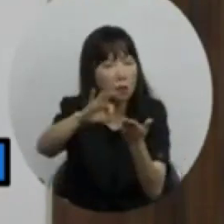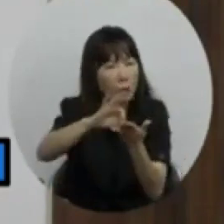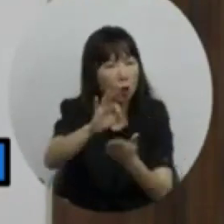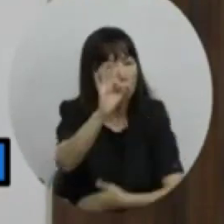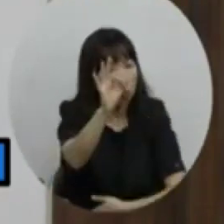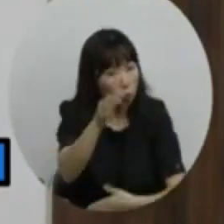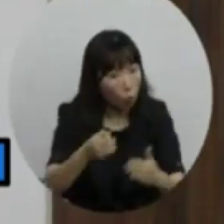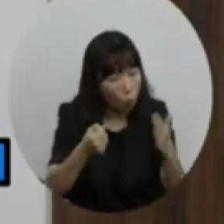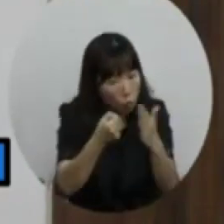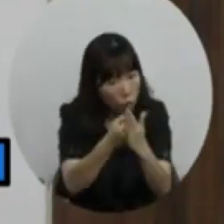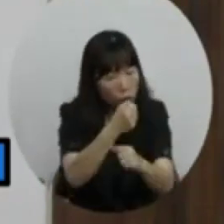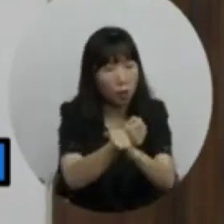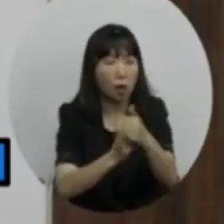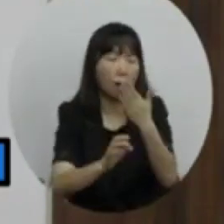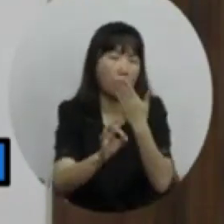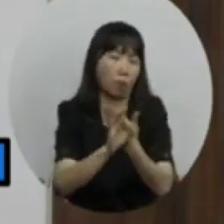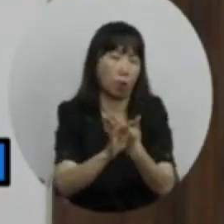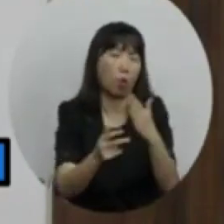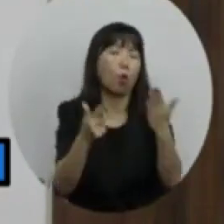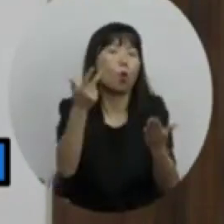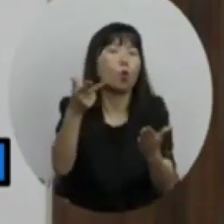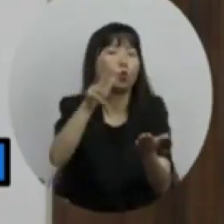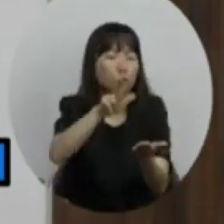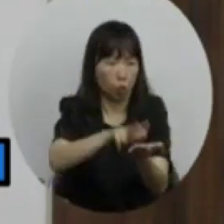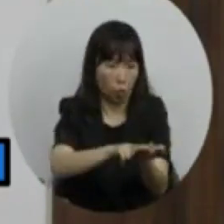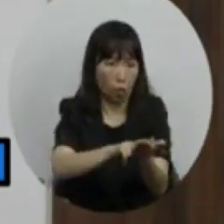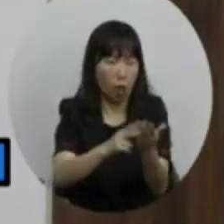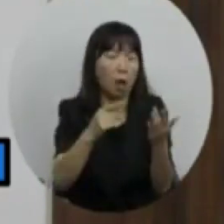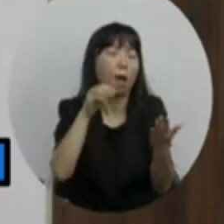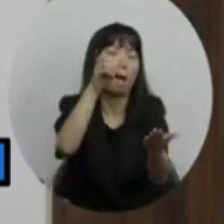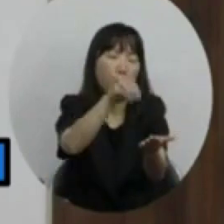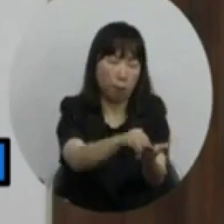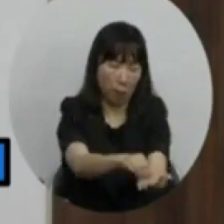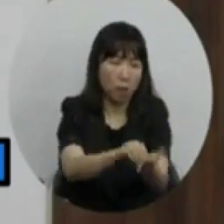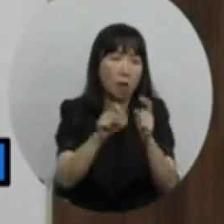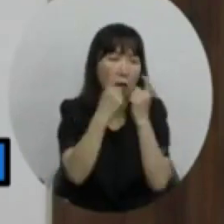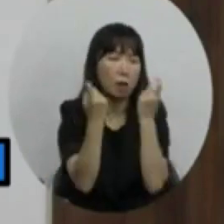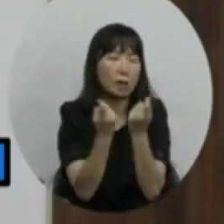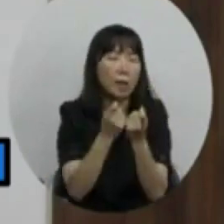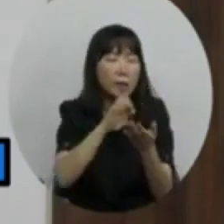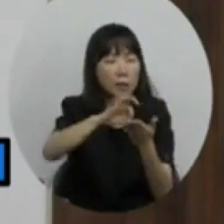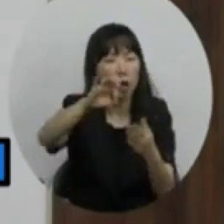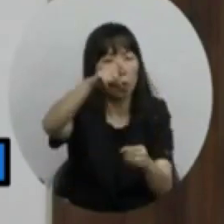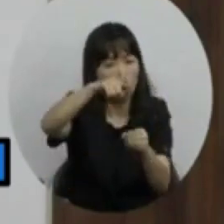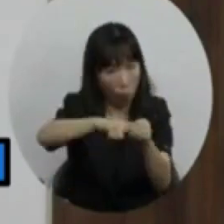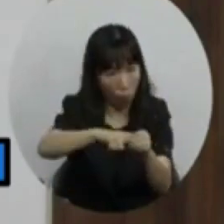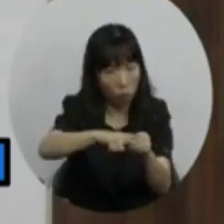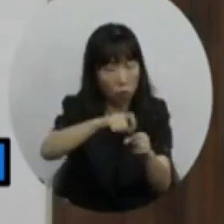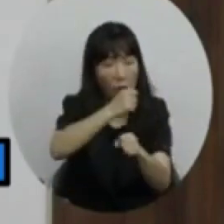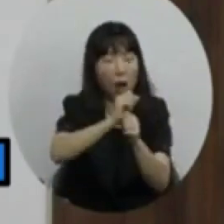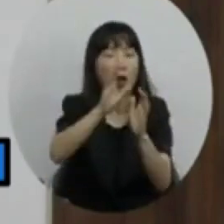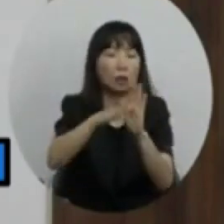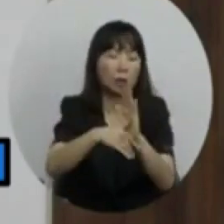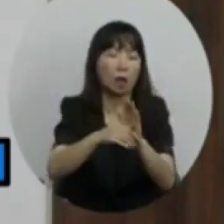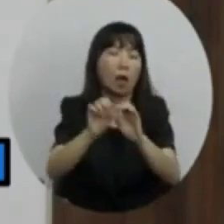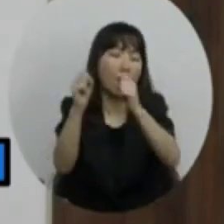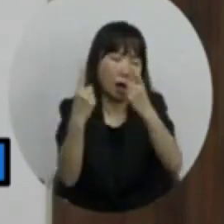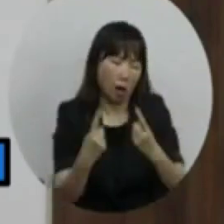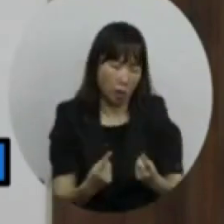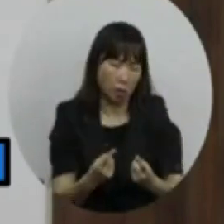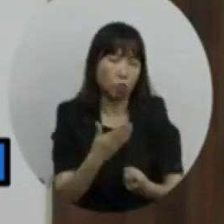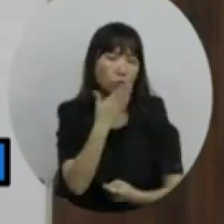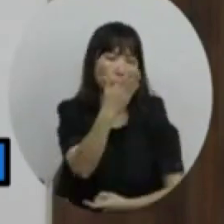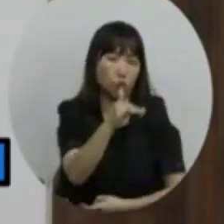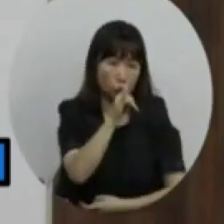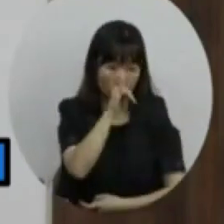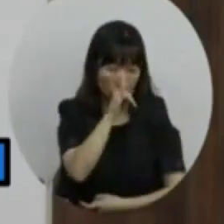적용하기 위해서는 조례의 개정 및 반영을 근거로 하여 개인 사용 목적의 경우에도 감면을 적용할 수 있다고 명시한